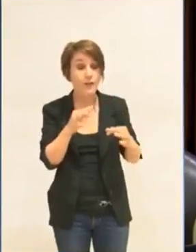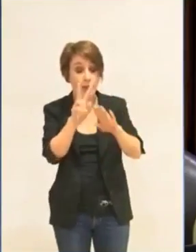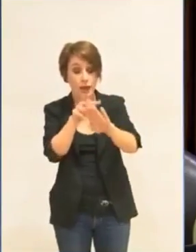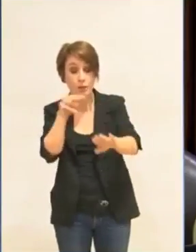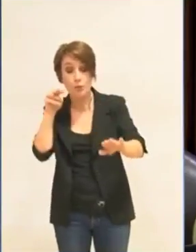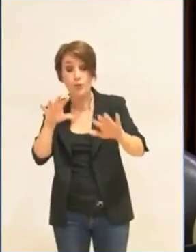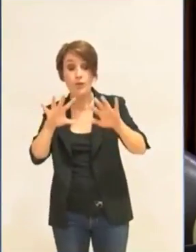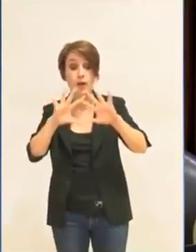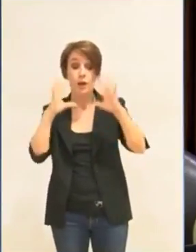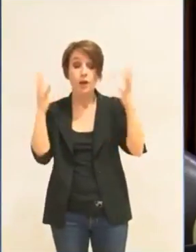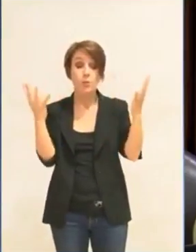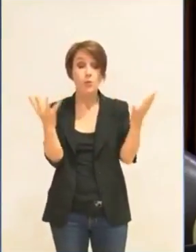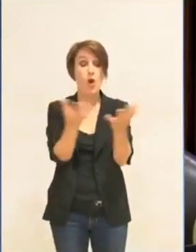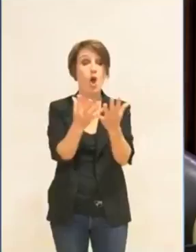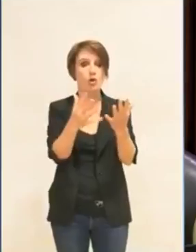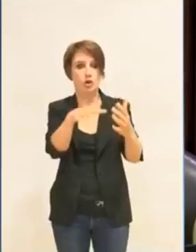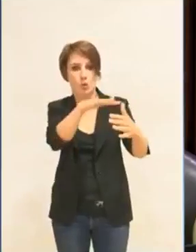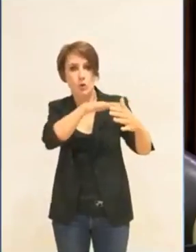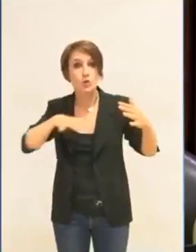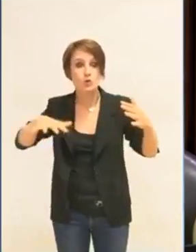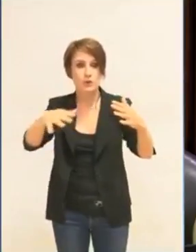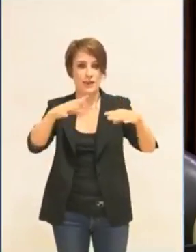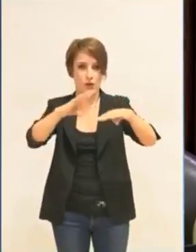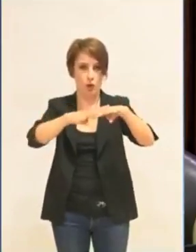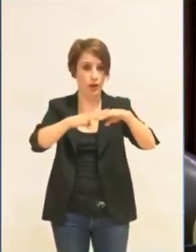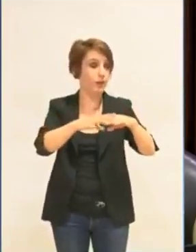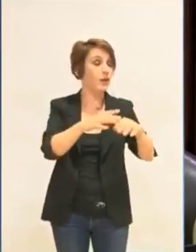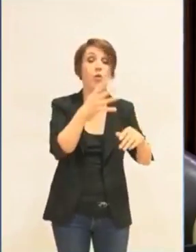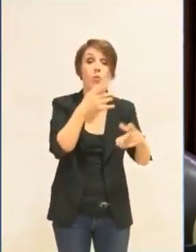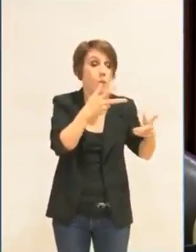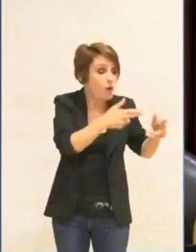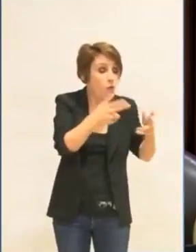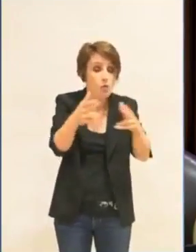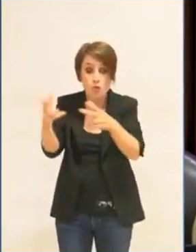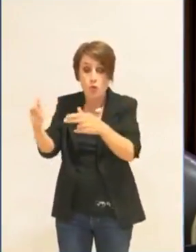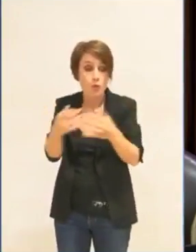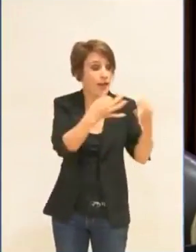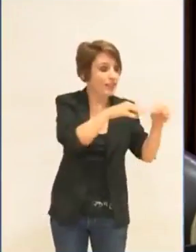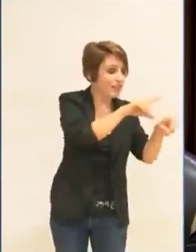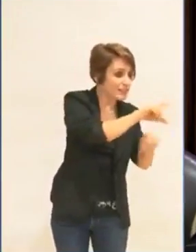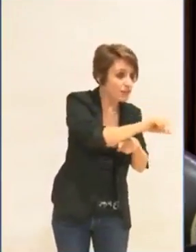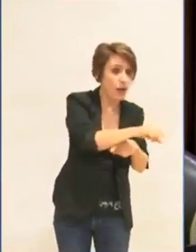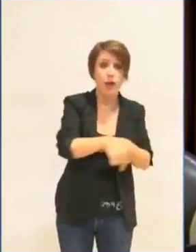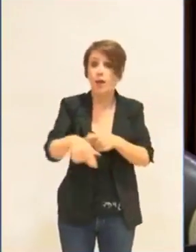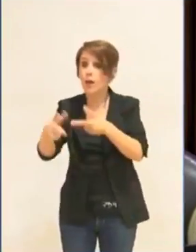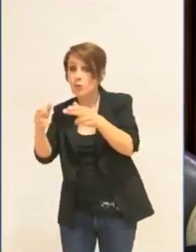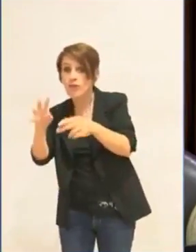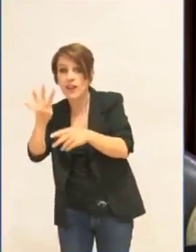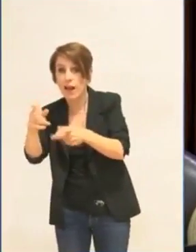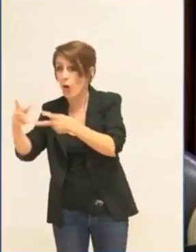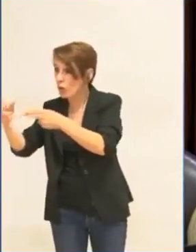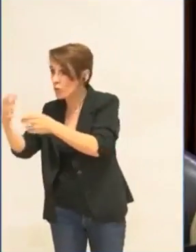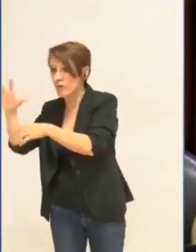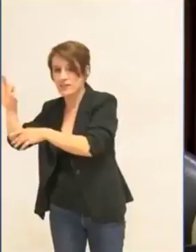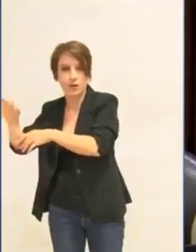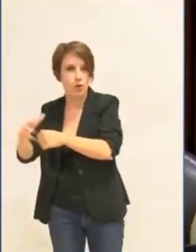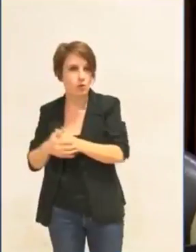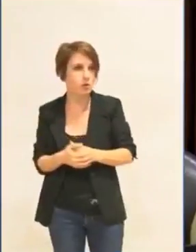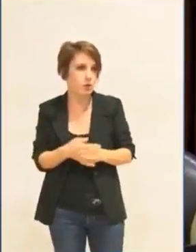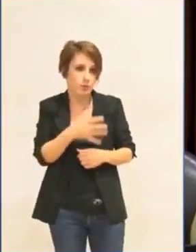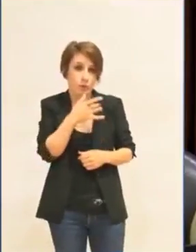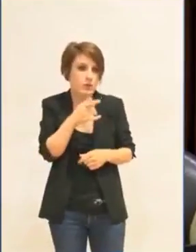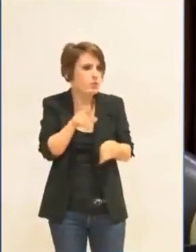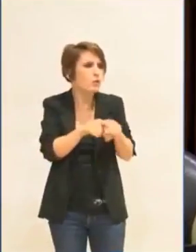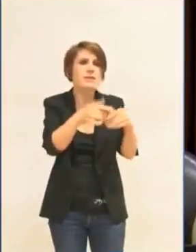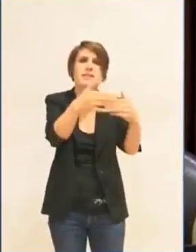en saucissonnant à chaque fois les dossiers. Il y a le 10-20, il y a aussi ce que vous aviez évoqué dès le début du mandat quand vous avez racheté le Crédit